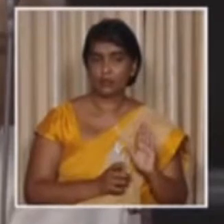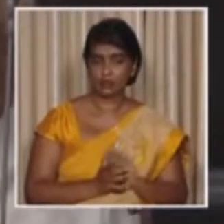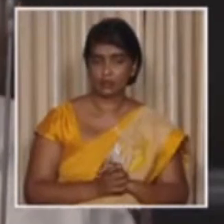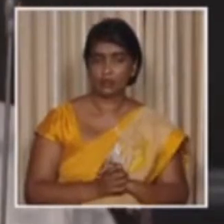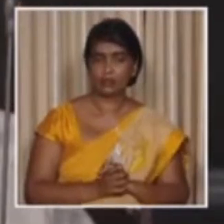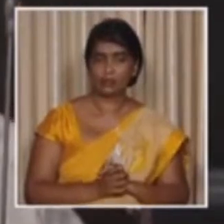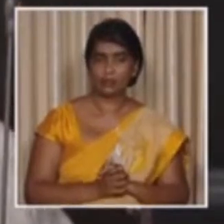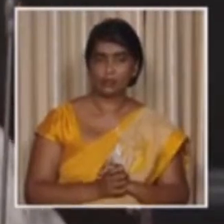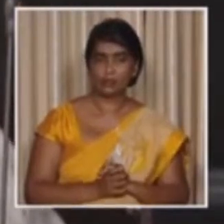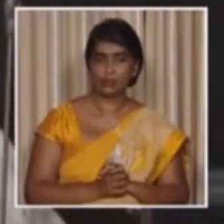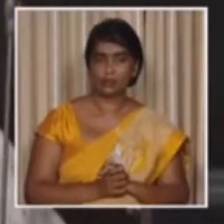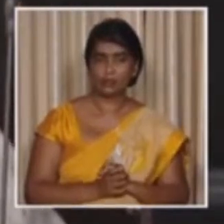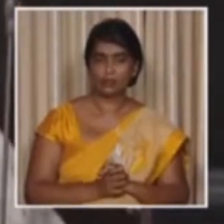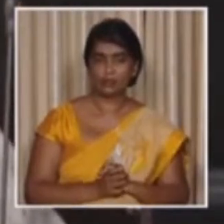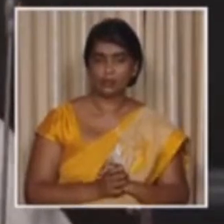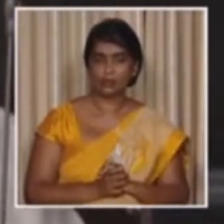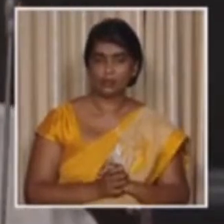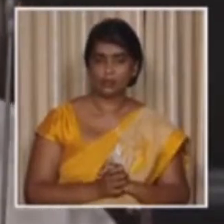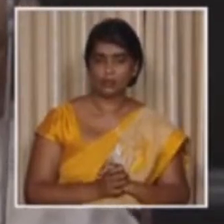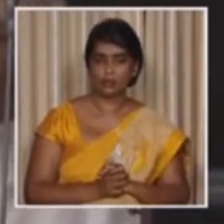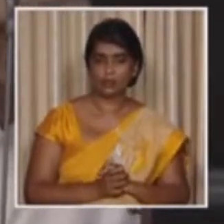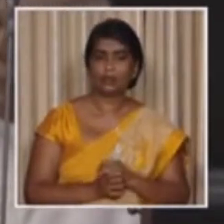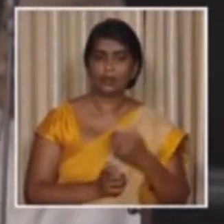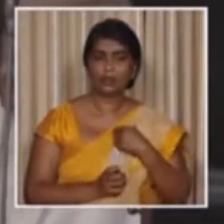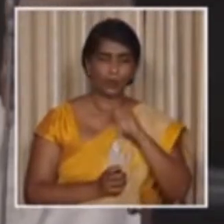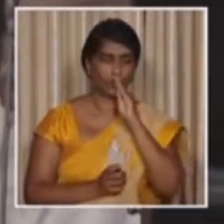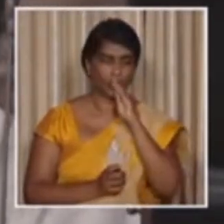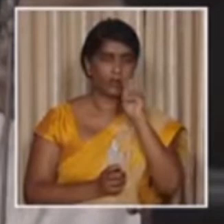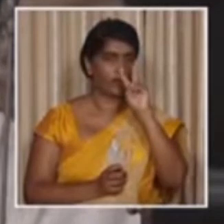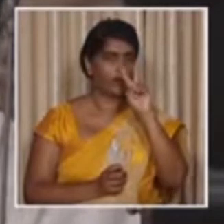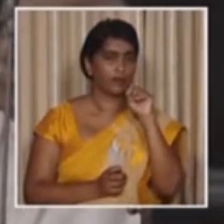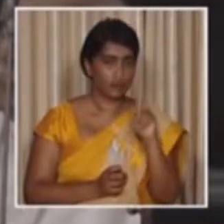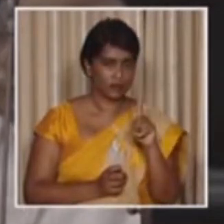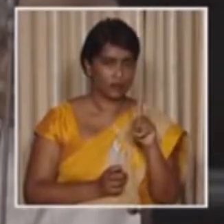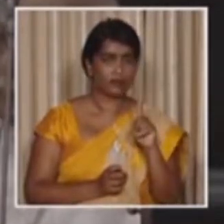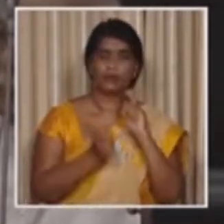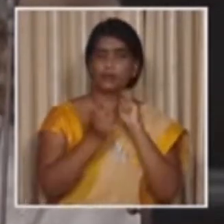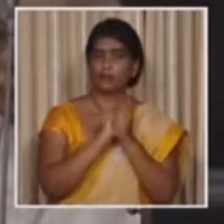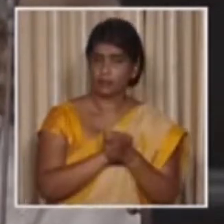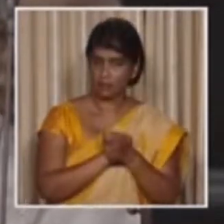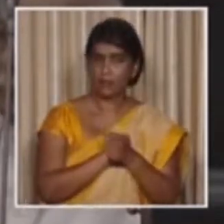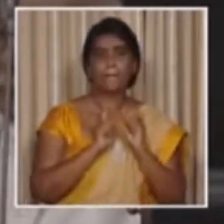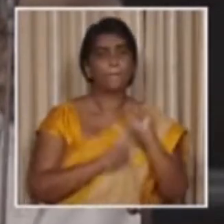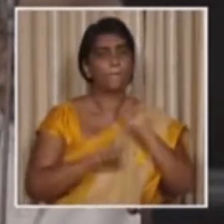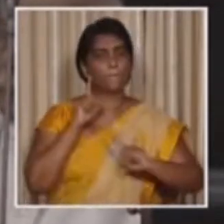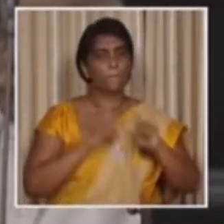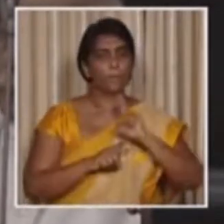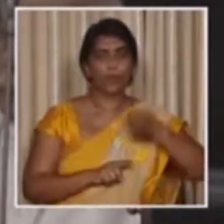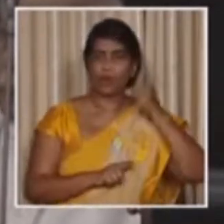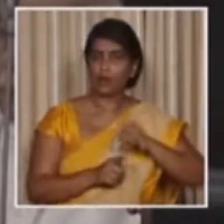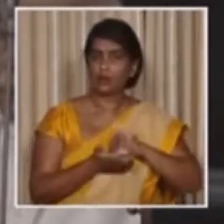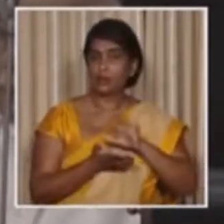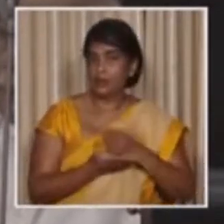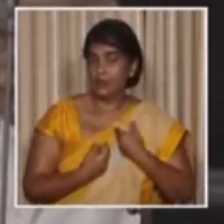කොමිසමක්. මේ අපි බැලුවොත් 21 වෙනි සංශෝධනයේ මේ පාර්ලිමේන්තුව සම්මත කරේ මං